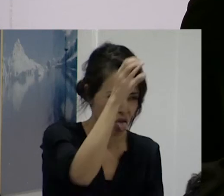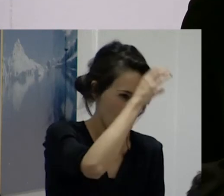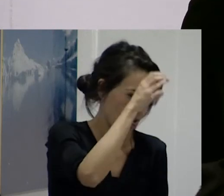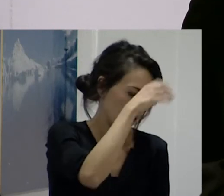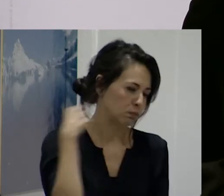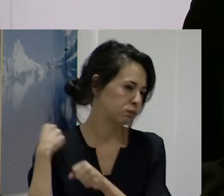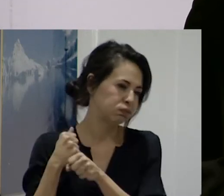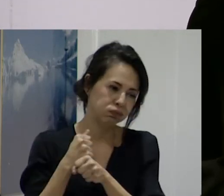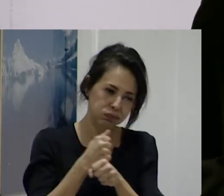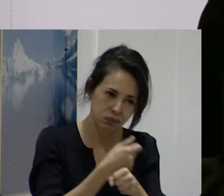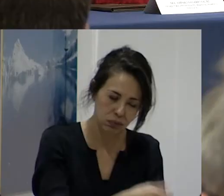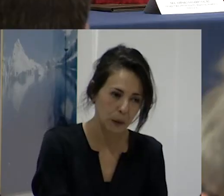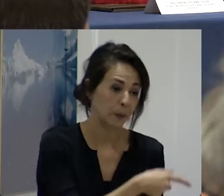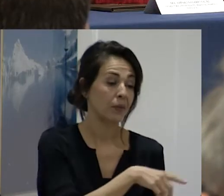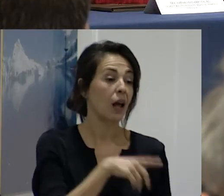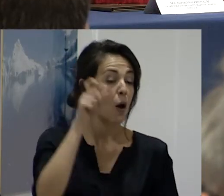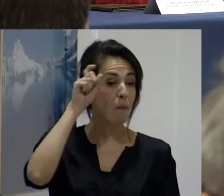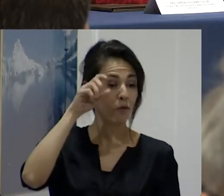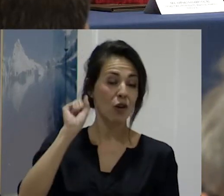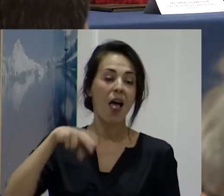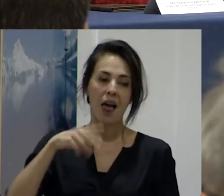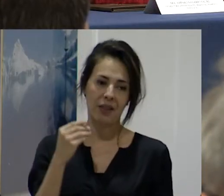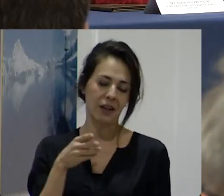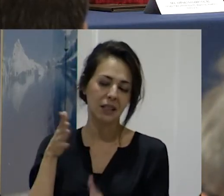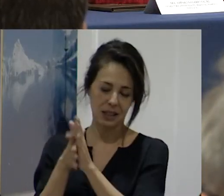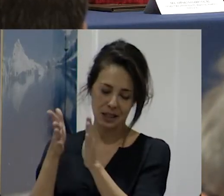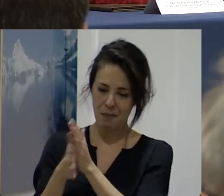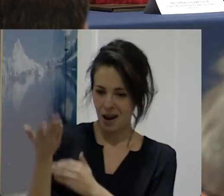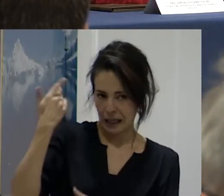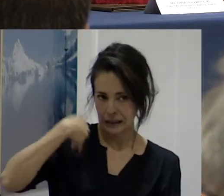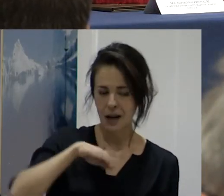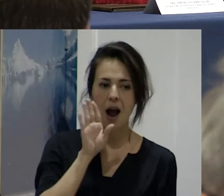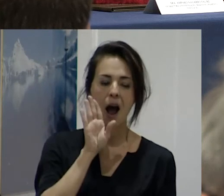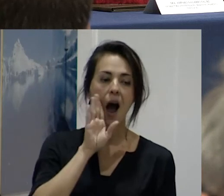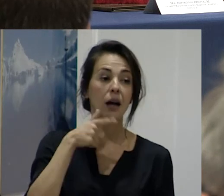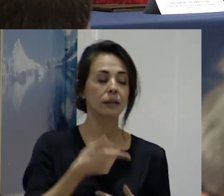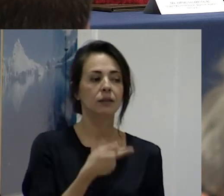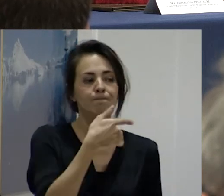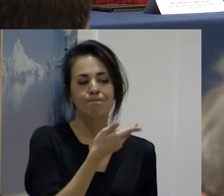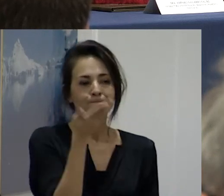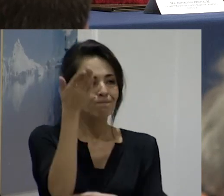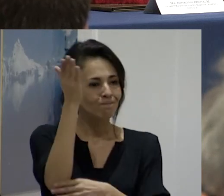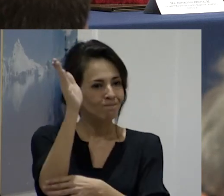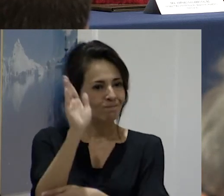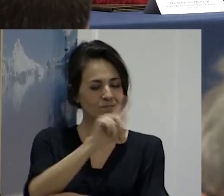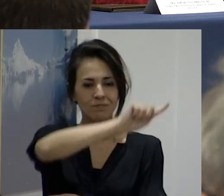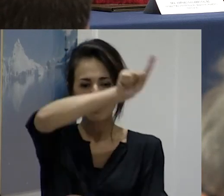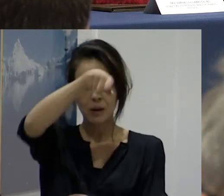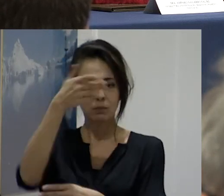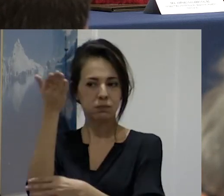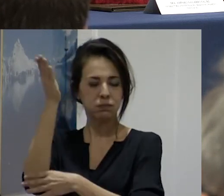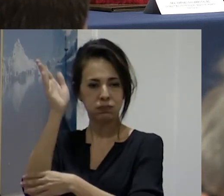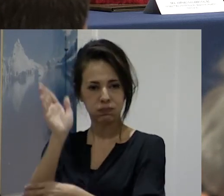el professor Andrés Martínez, és en el seu discurs de laureatio és un exemple per a tota la societat